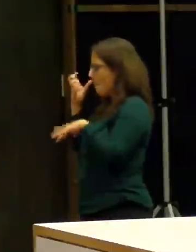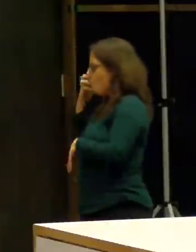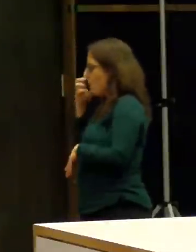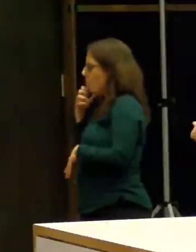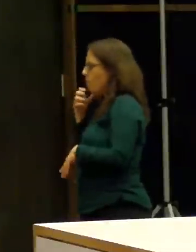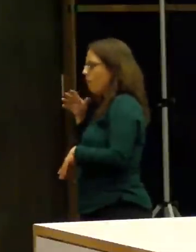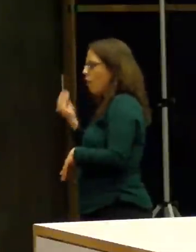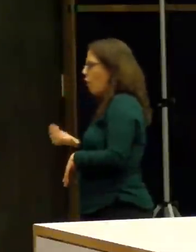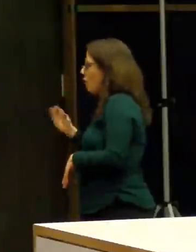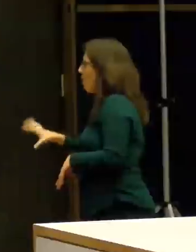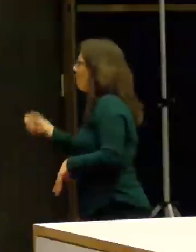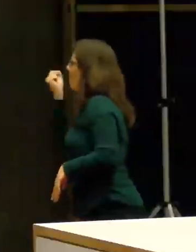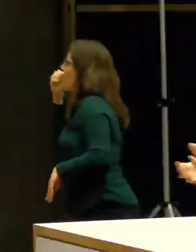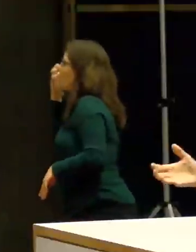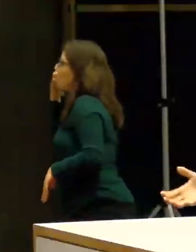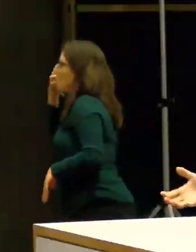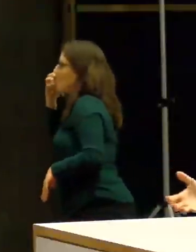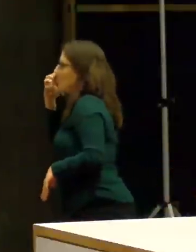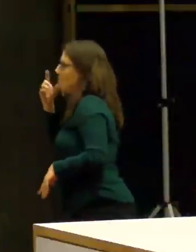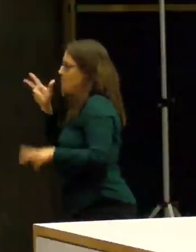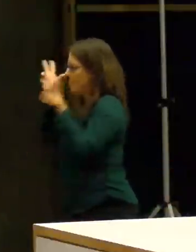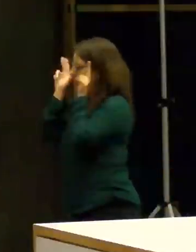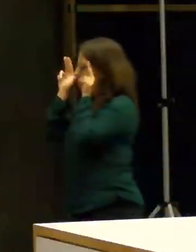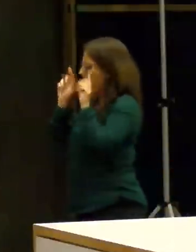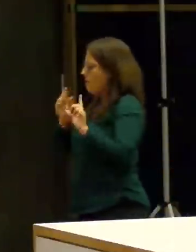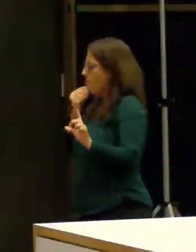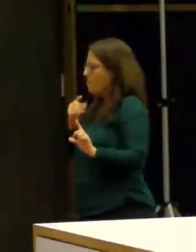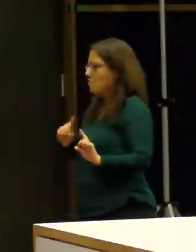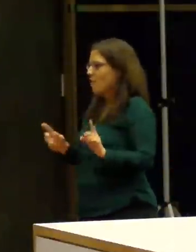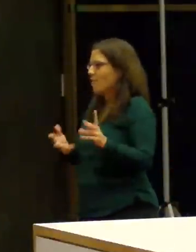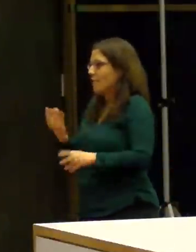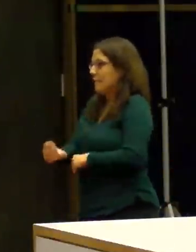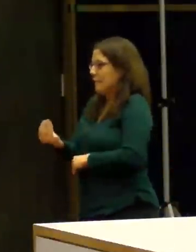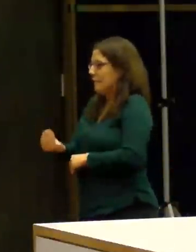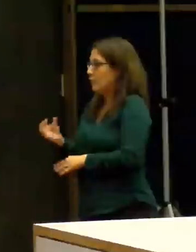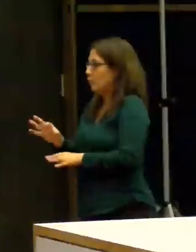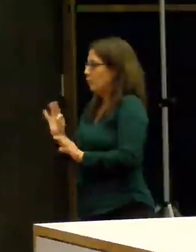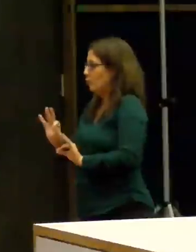les animaux, c'est pas, ça ne se mange pas, en fait.